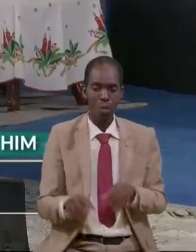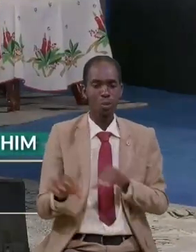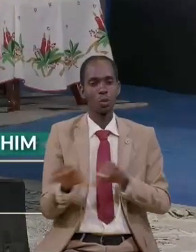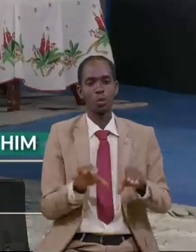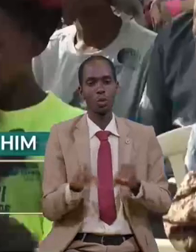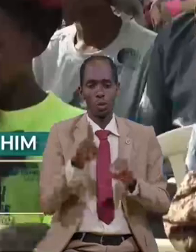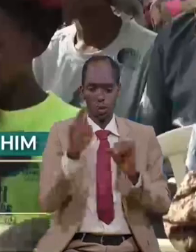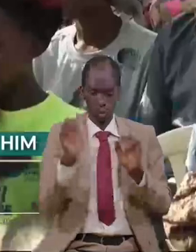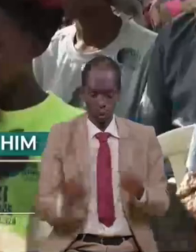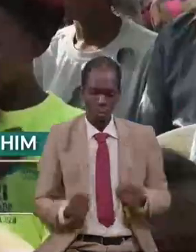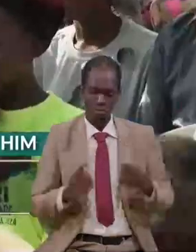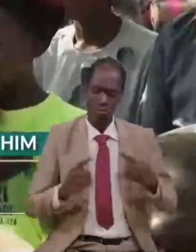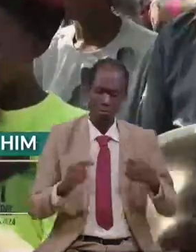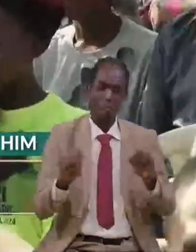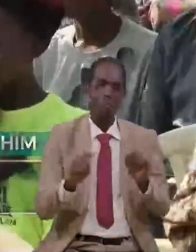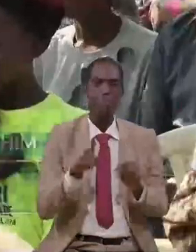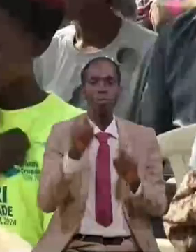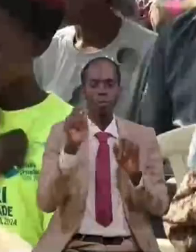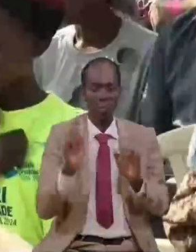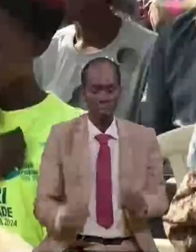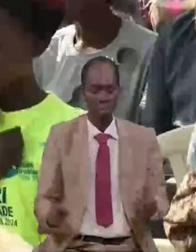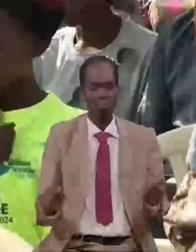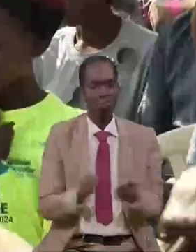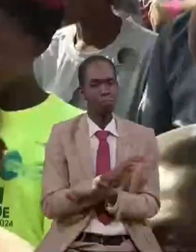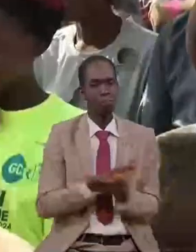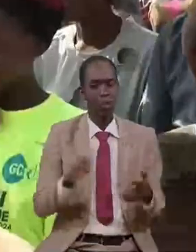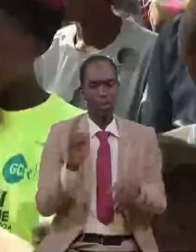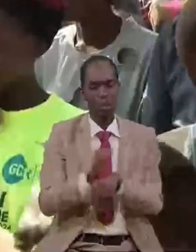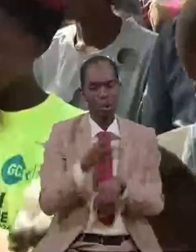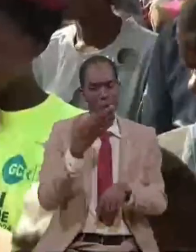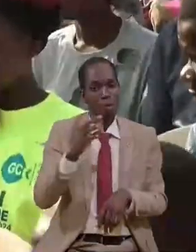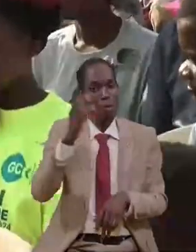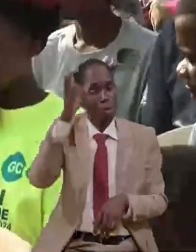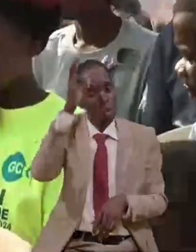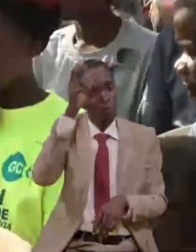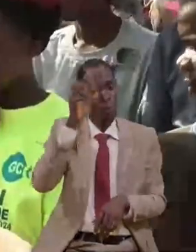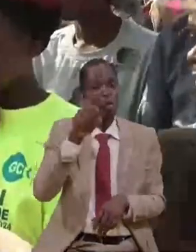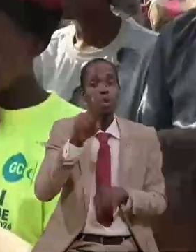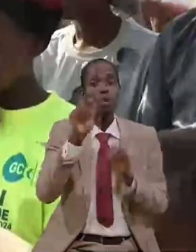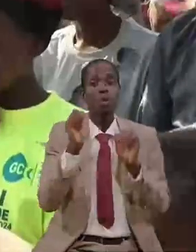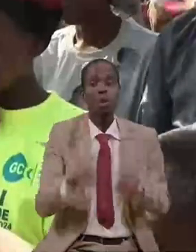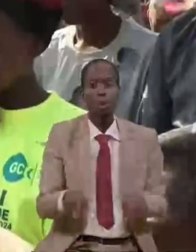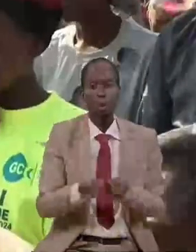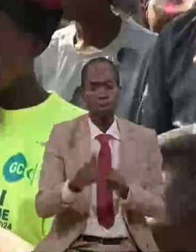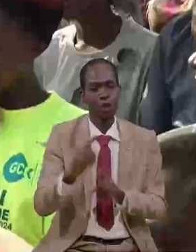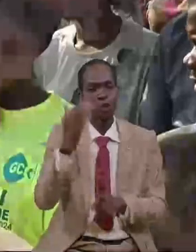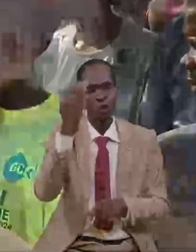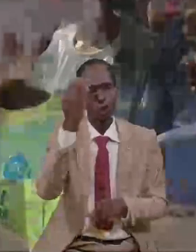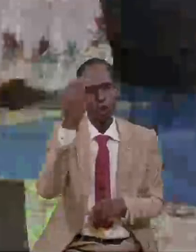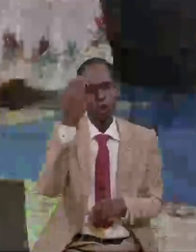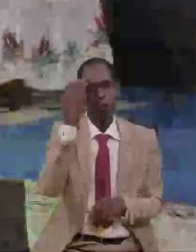tu peux oser. Tu peux détruire les yeux du diable. Tu peux discerner.